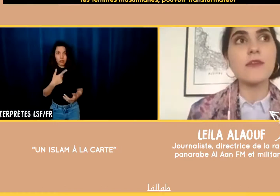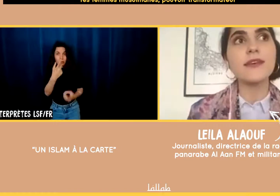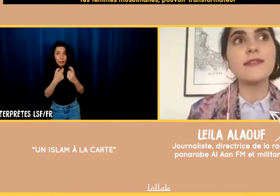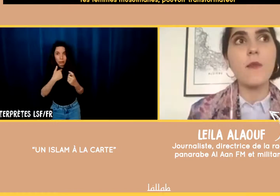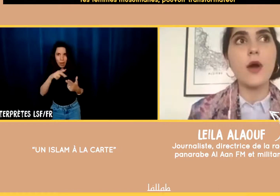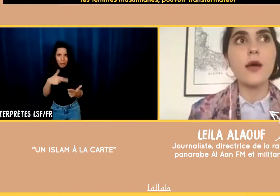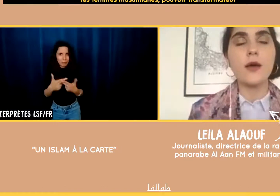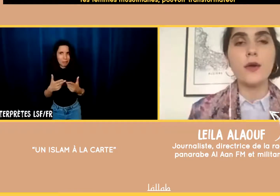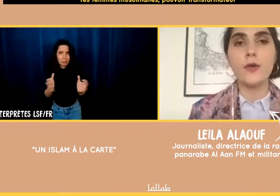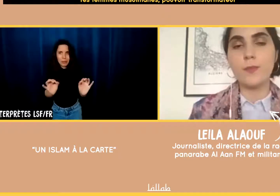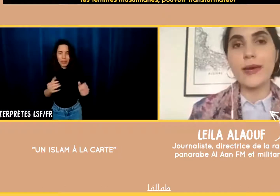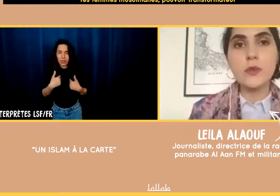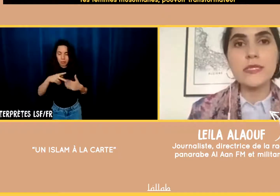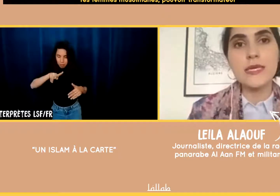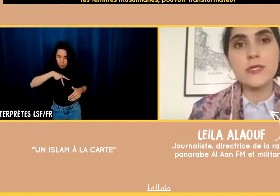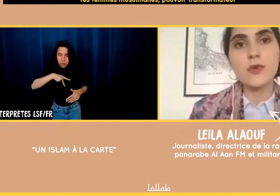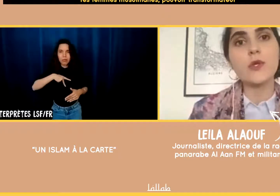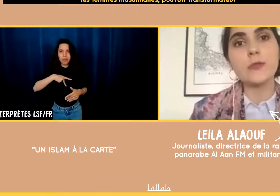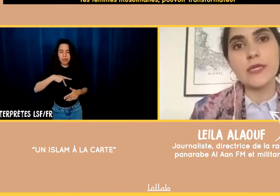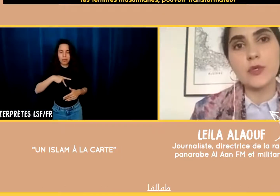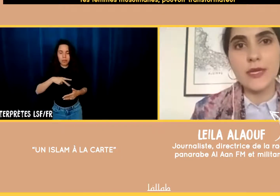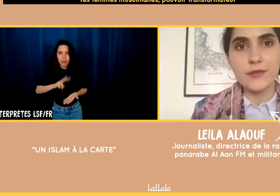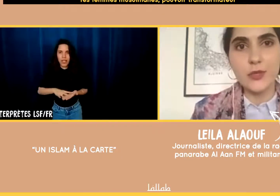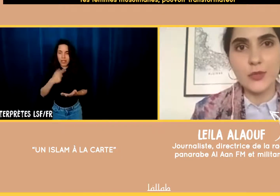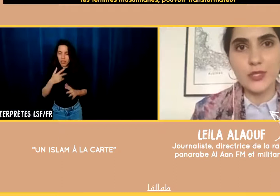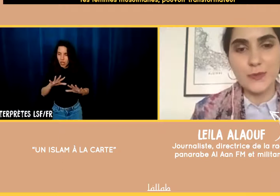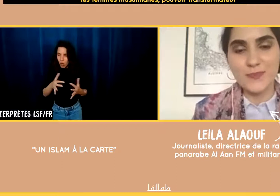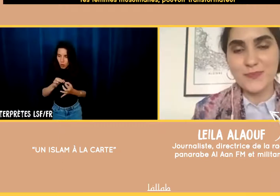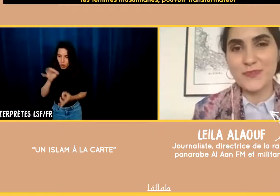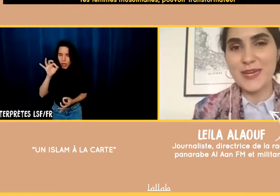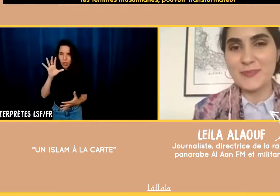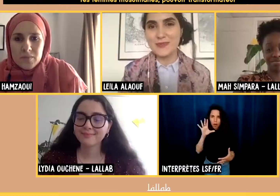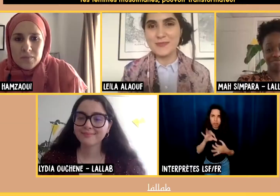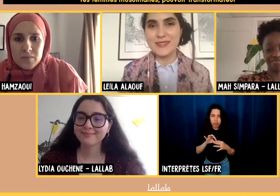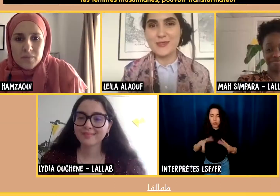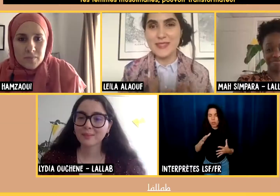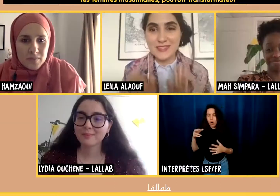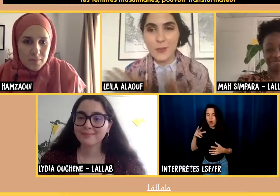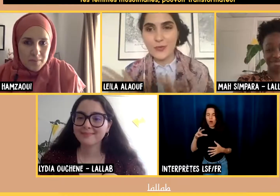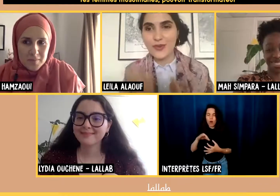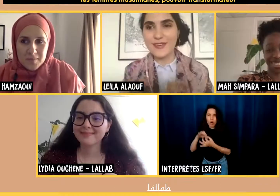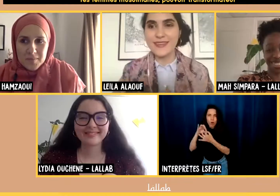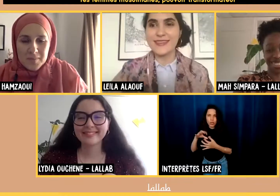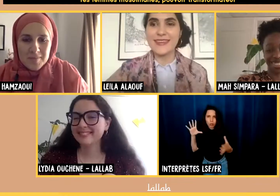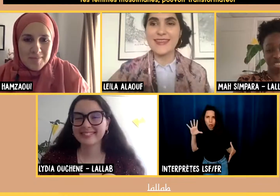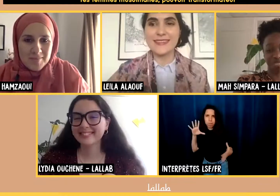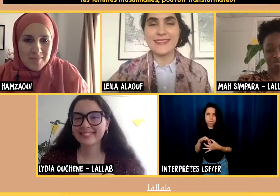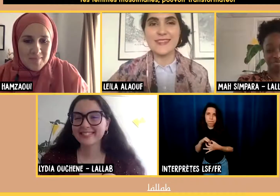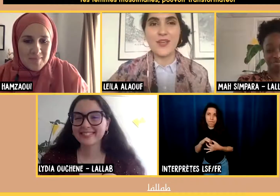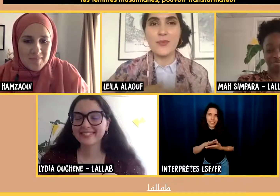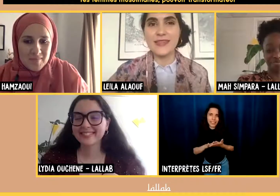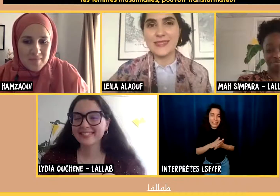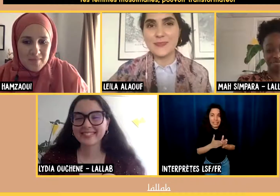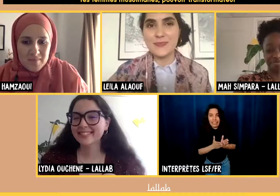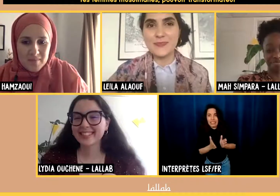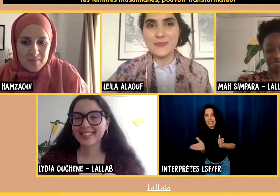juste ma vérité à moi, ma réconciliation avec le spirituel, avec le religieux. Voilà. Désolée si j'ai un peu... J'ai